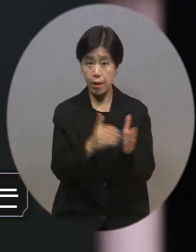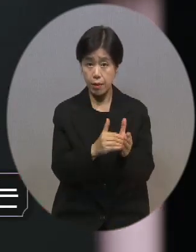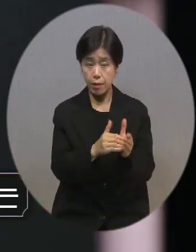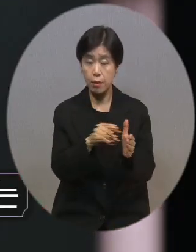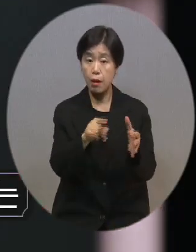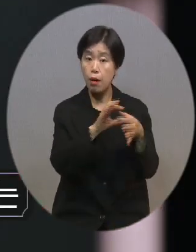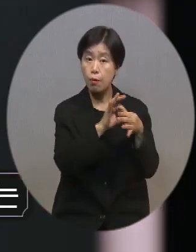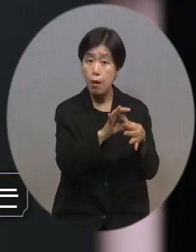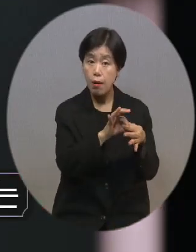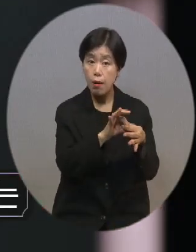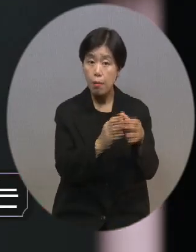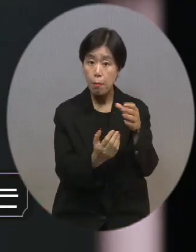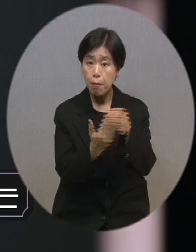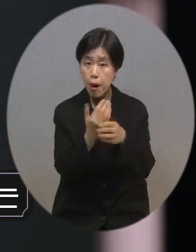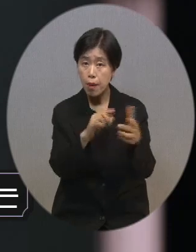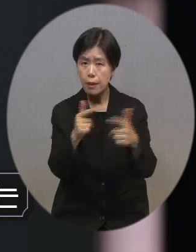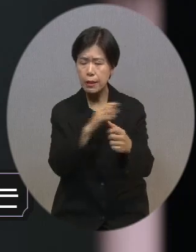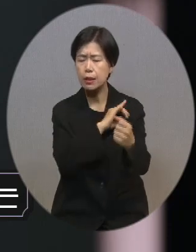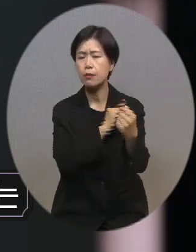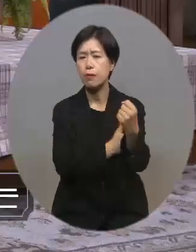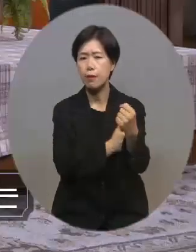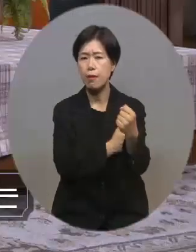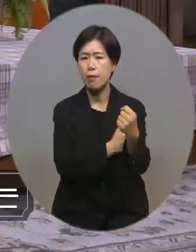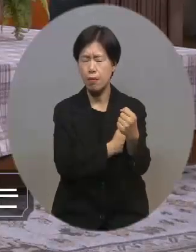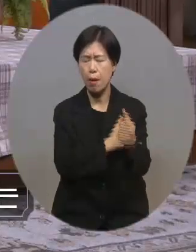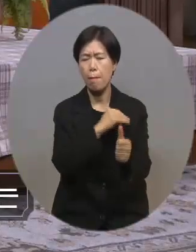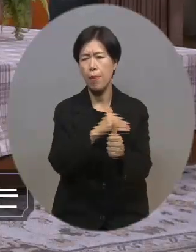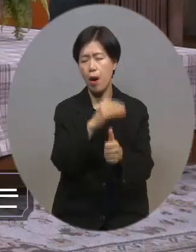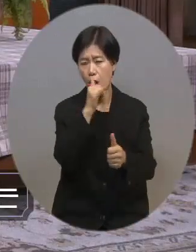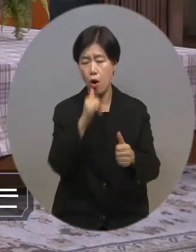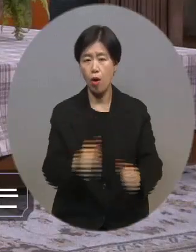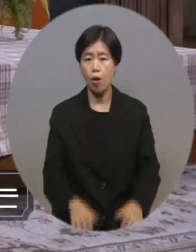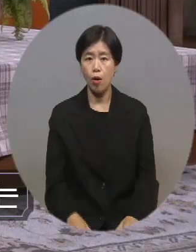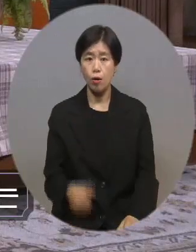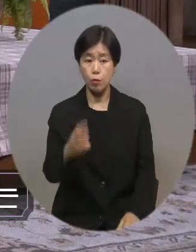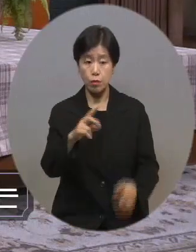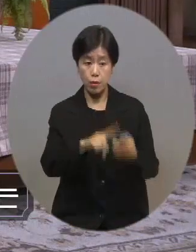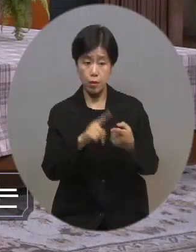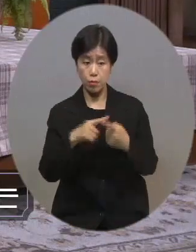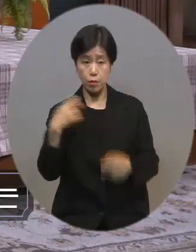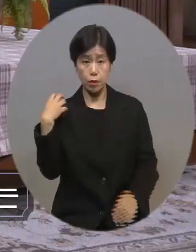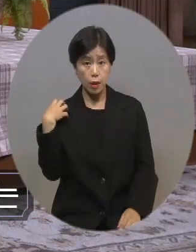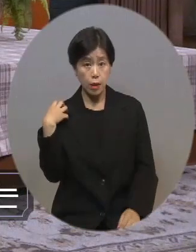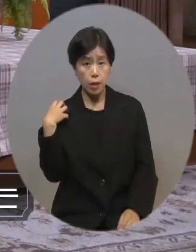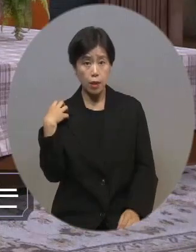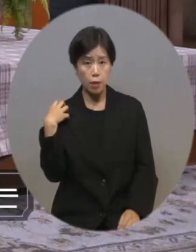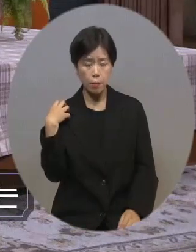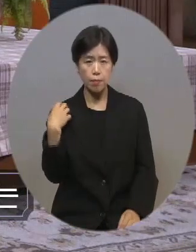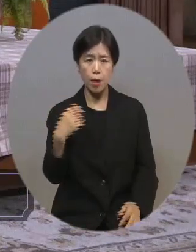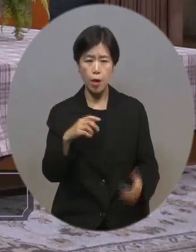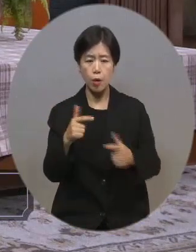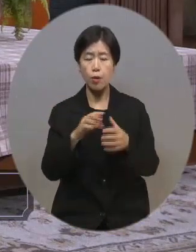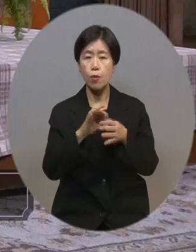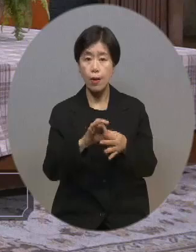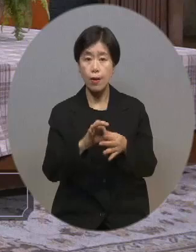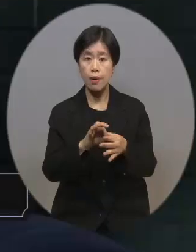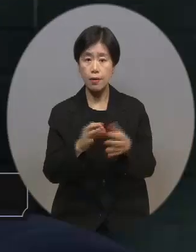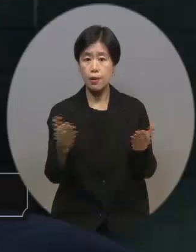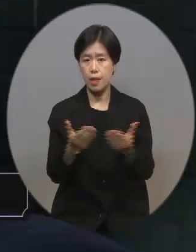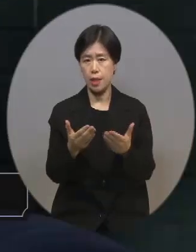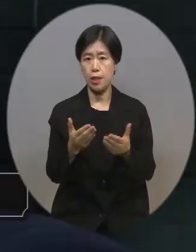관련돼서 발생하고 있는 이런 인권 침해랑 저희는 또 책임 규명이랑 관련돼서 일을 하고 있는